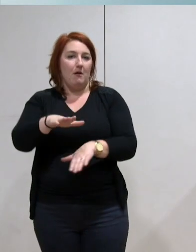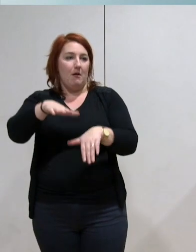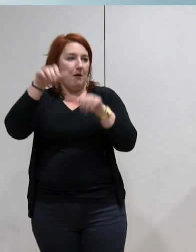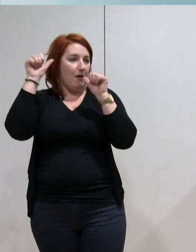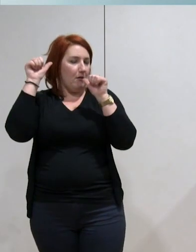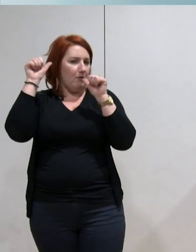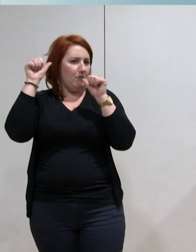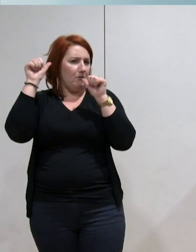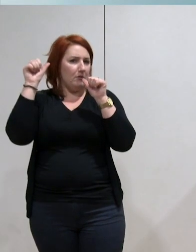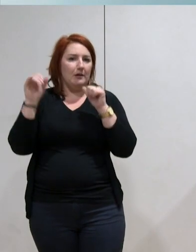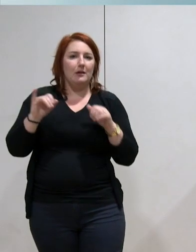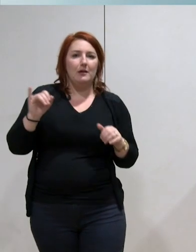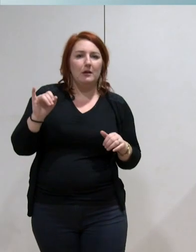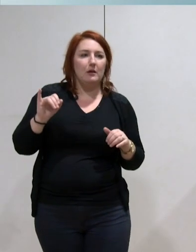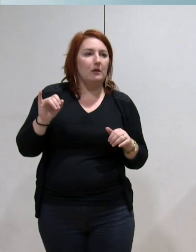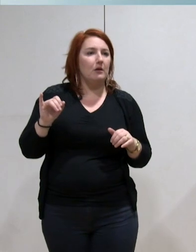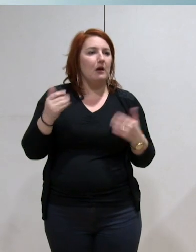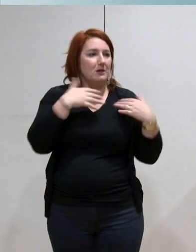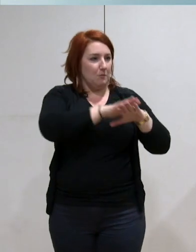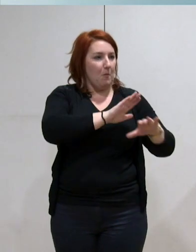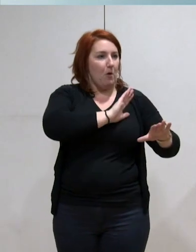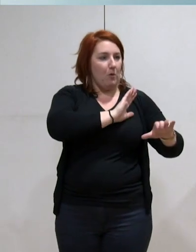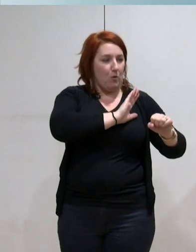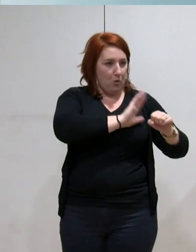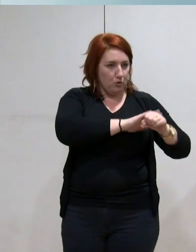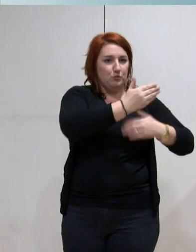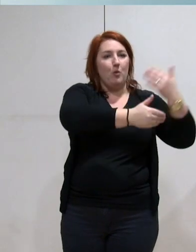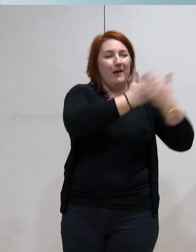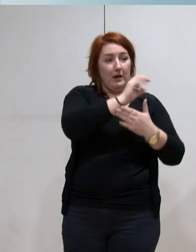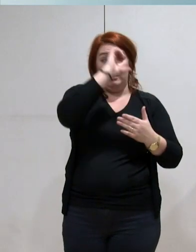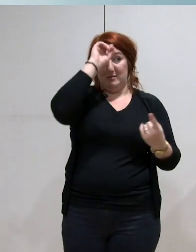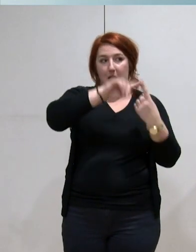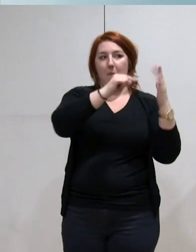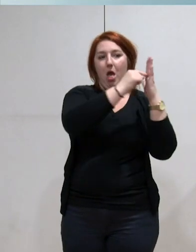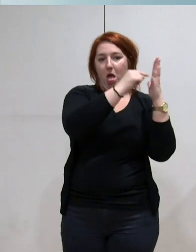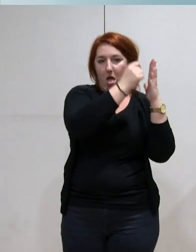s qui s'abstient donc rassemblement de gauch et de progrès sur le premier alinéa